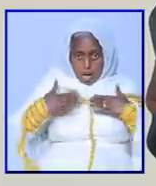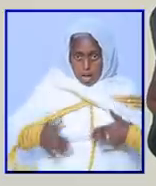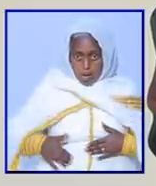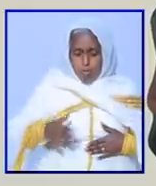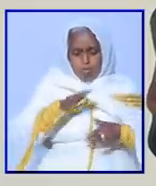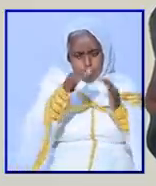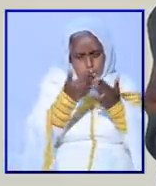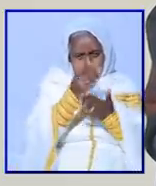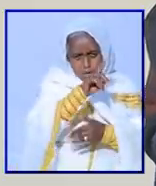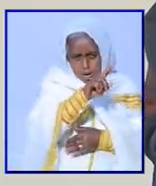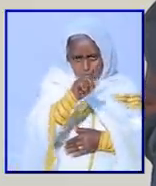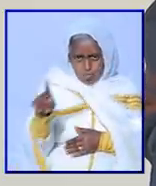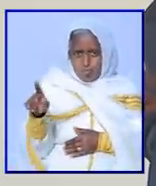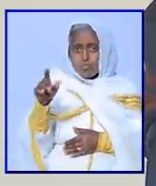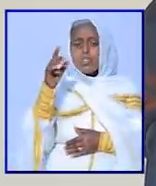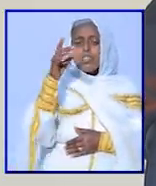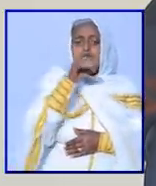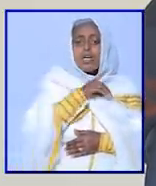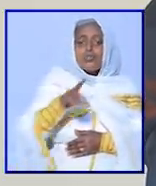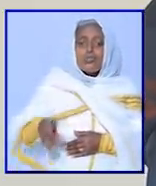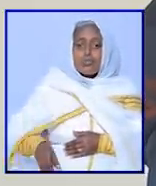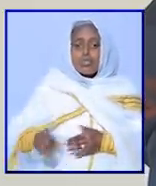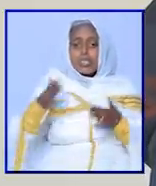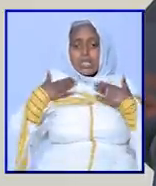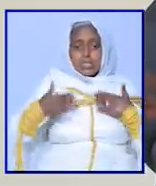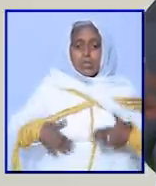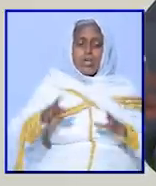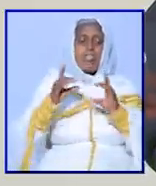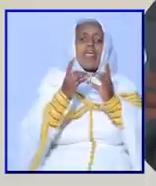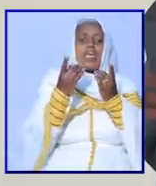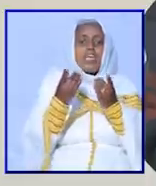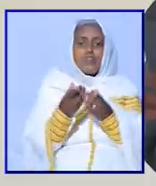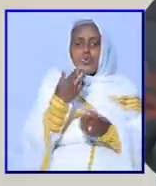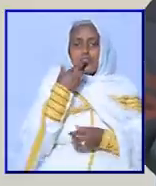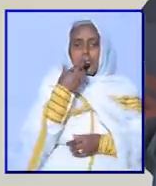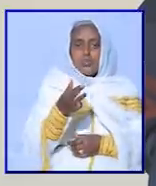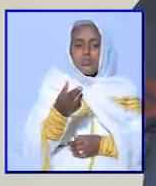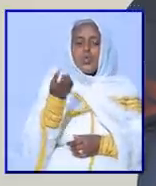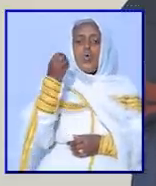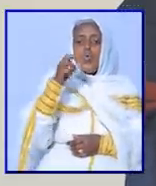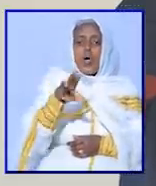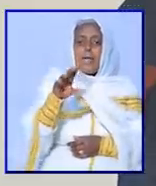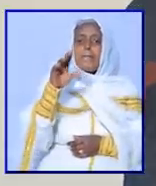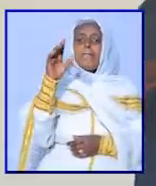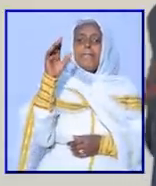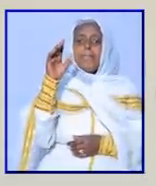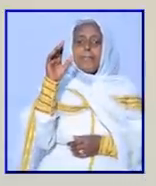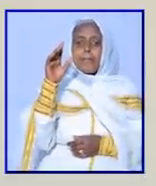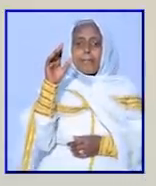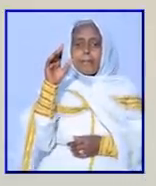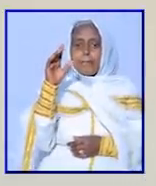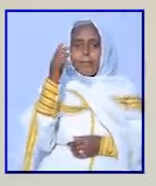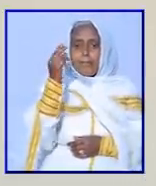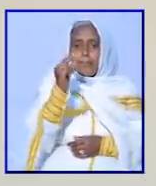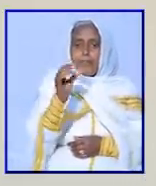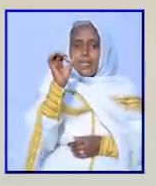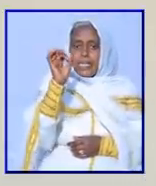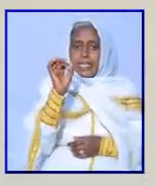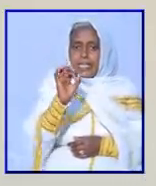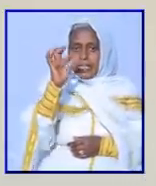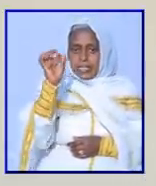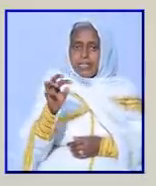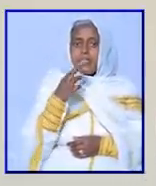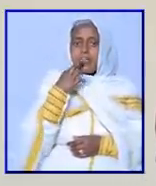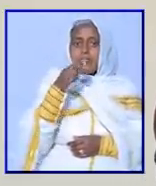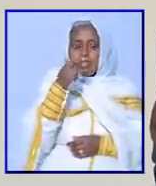በእያንዳንዳችሁ የክርስቶስ ብልቶች ናችሁ ወይም የሰውነት ክፍሎች ናችሁ። አካሉ ይሄ ግንዱ ማን ነው ማለት